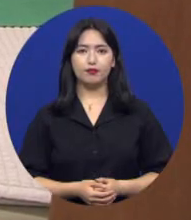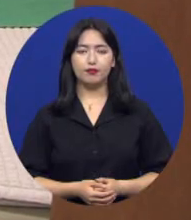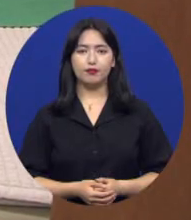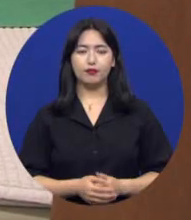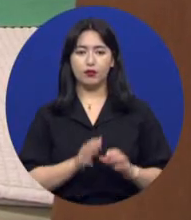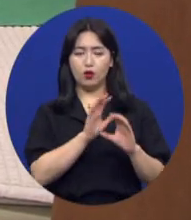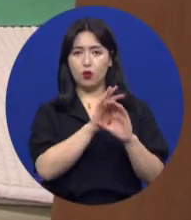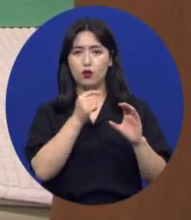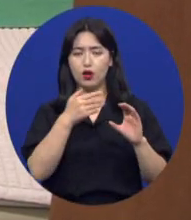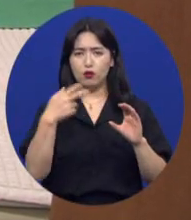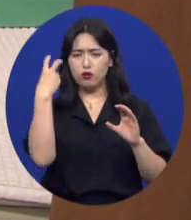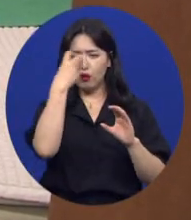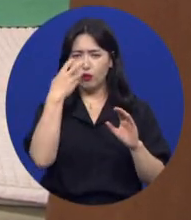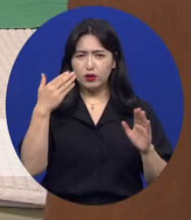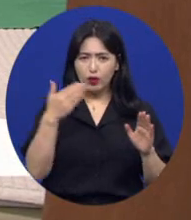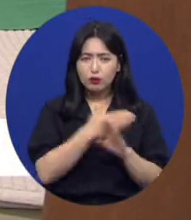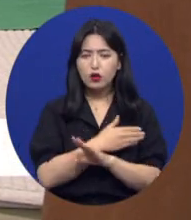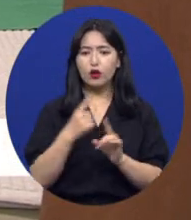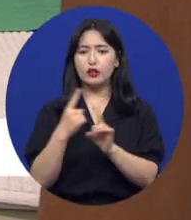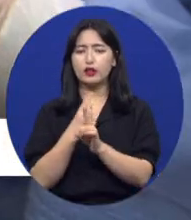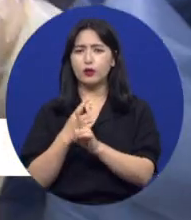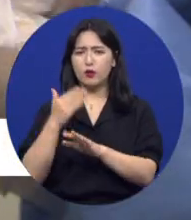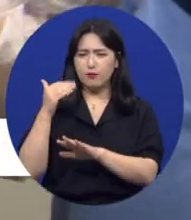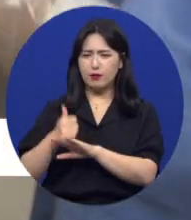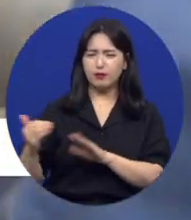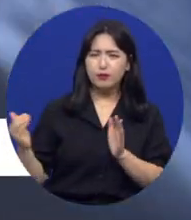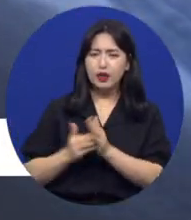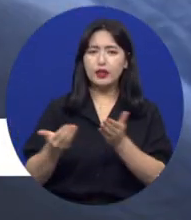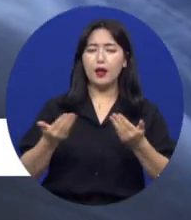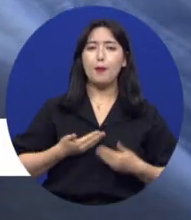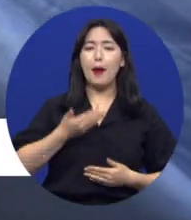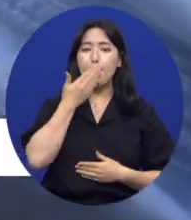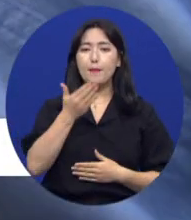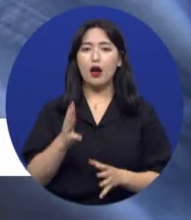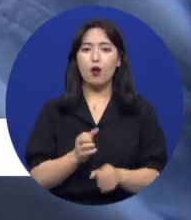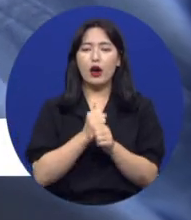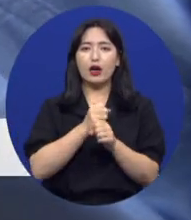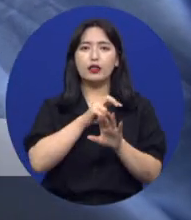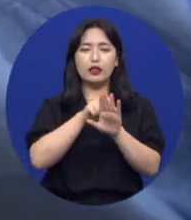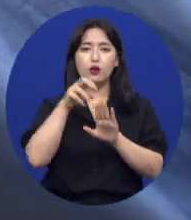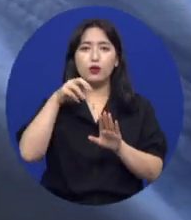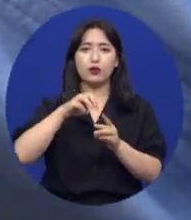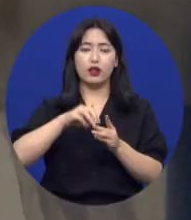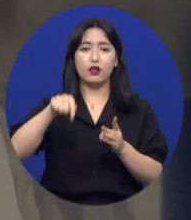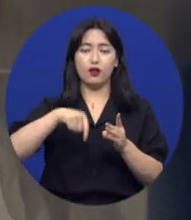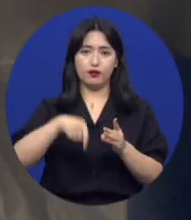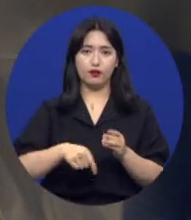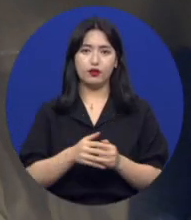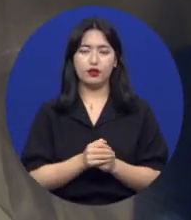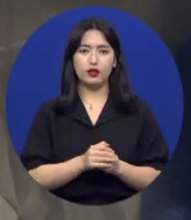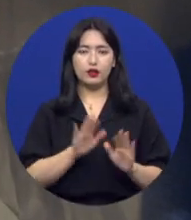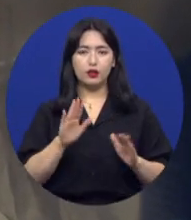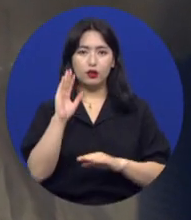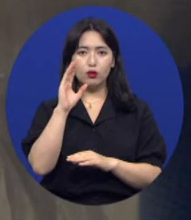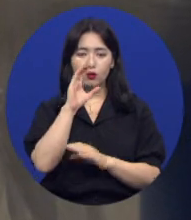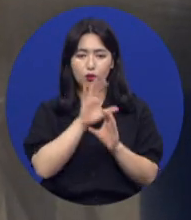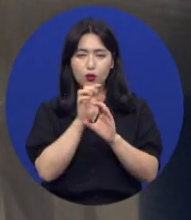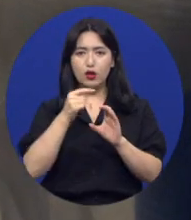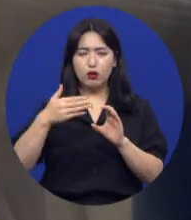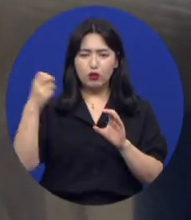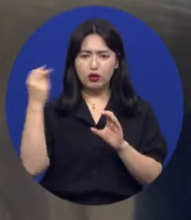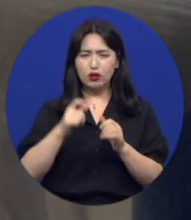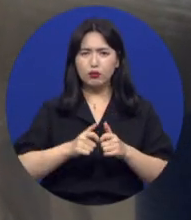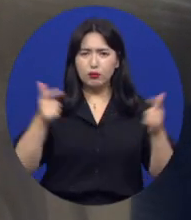코론 알구 검사부터 치료까지 받을 수 있는 원수도 코끼 황자 진료센터 입니다 최근 코론 알고가 다시